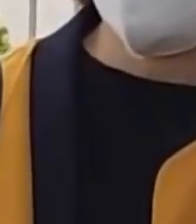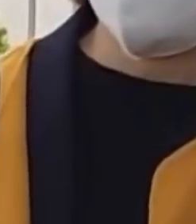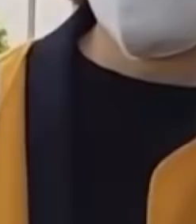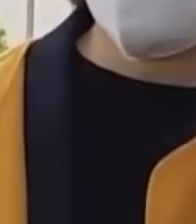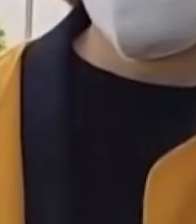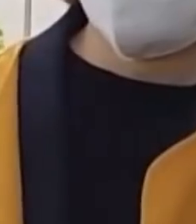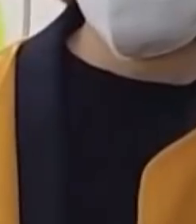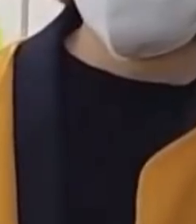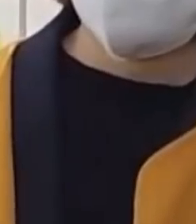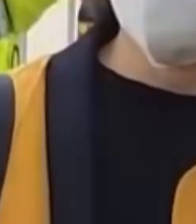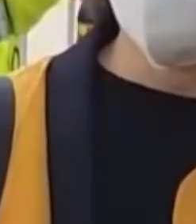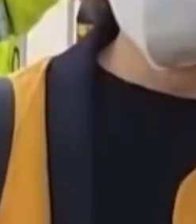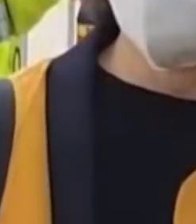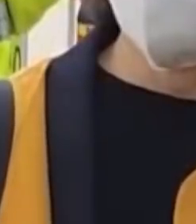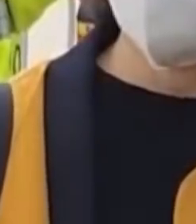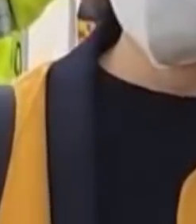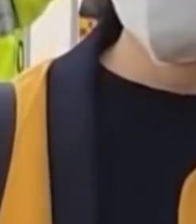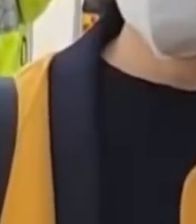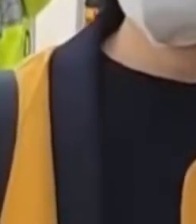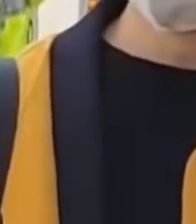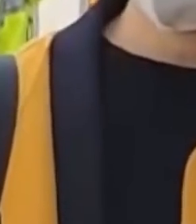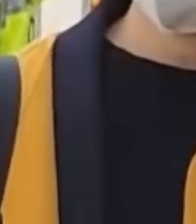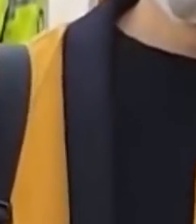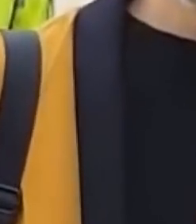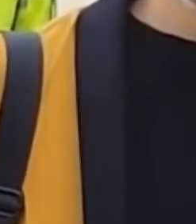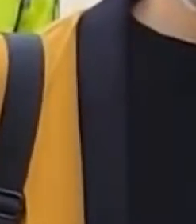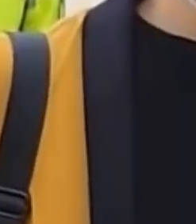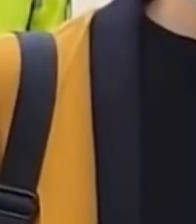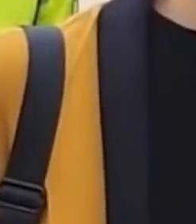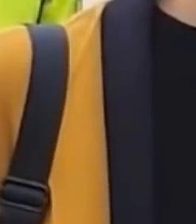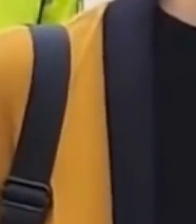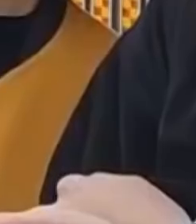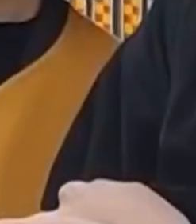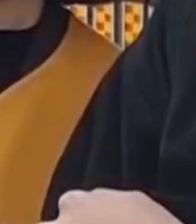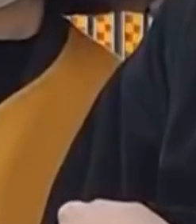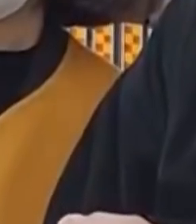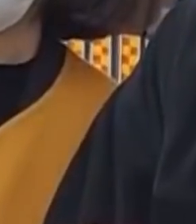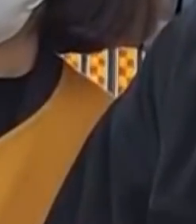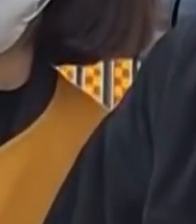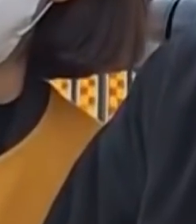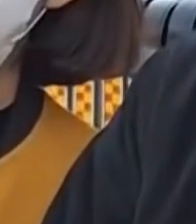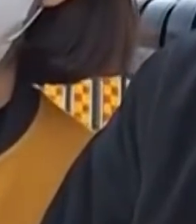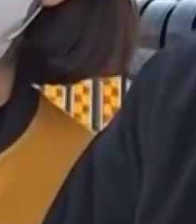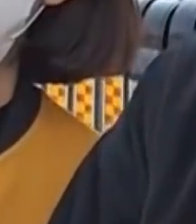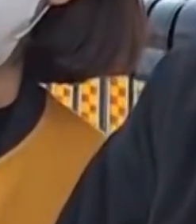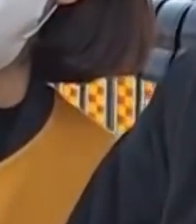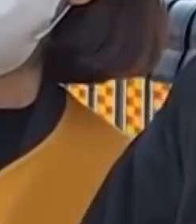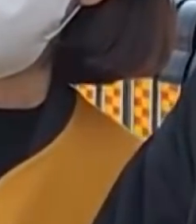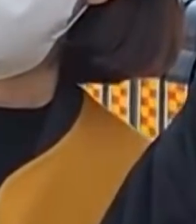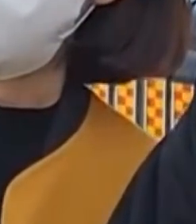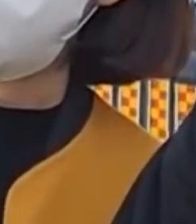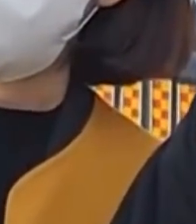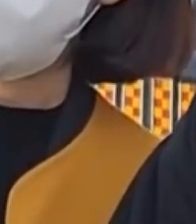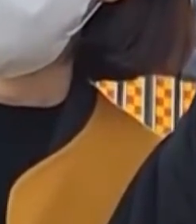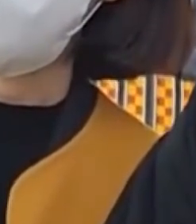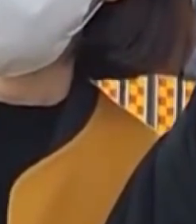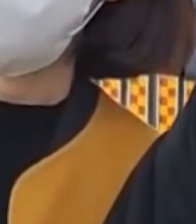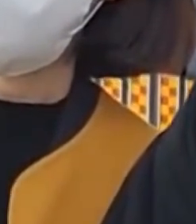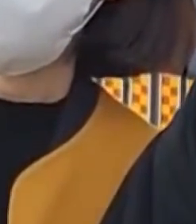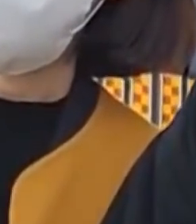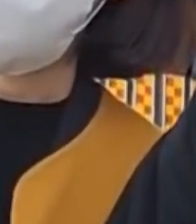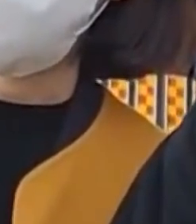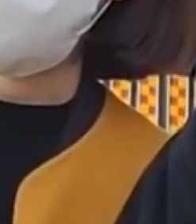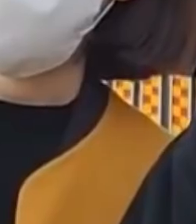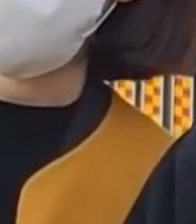계속해 나가겠다라는 사면 요청에 권한을 그런 걸로 지금 충돌하고 있는 게 아닙니까.